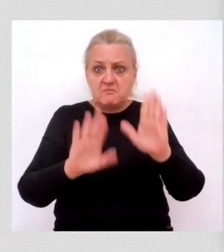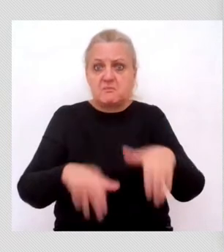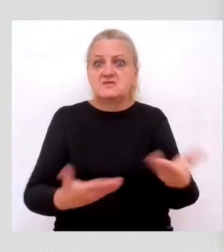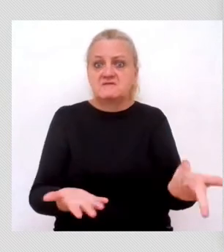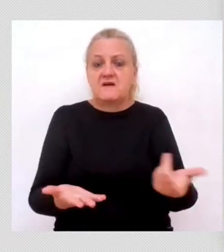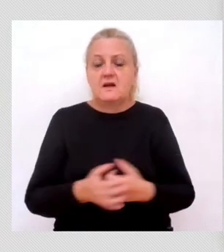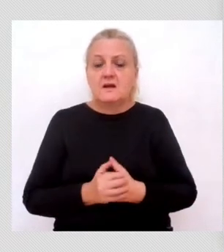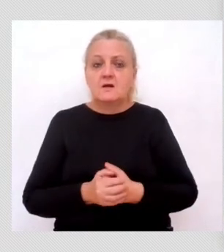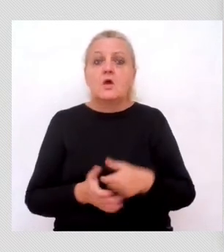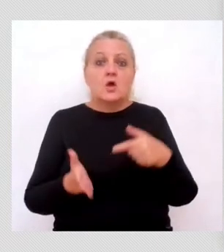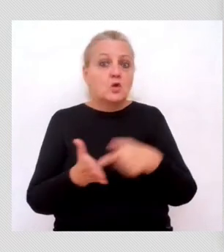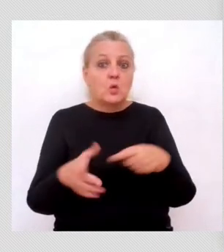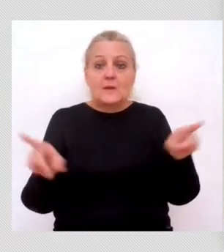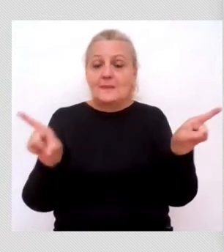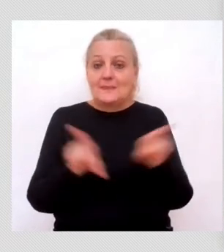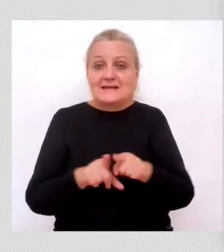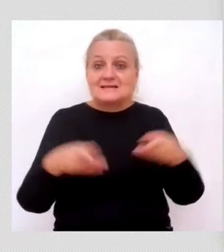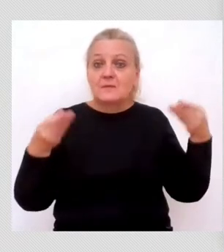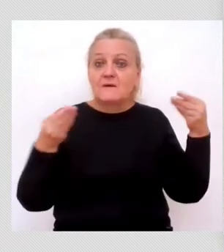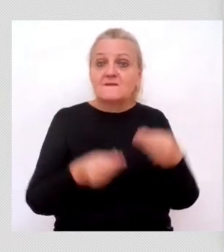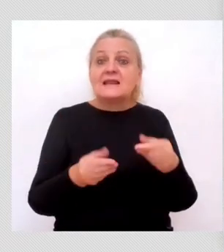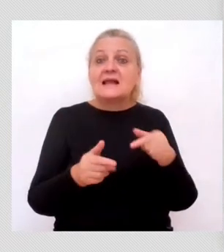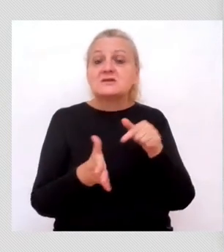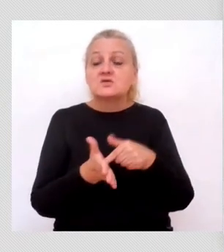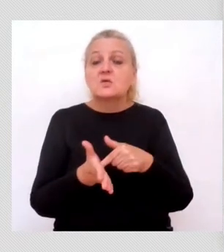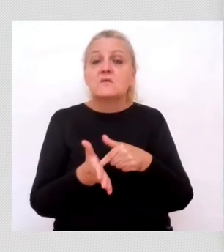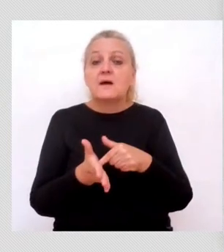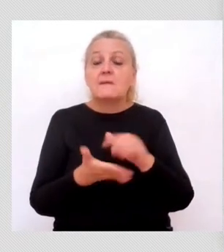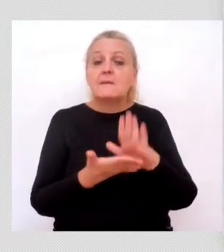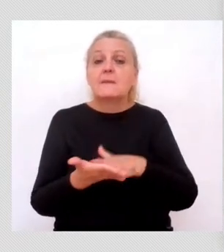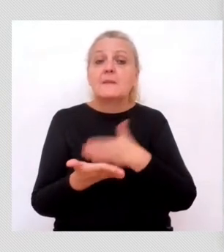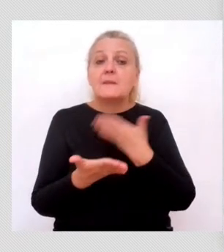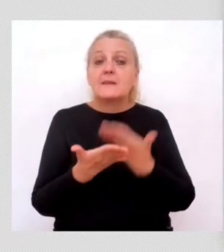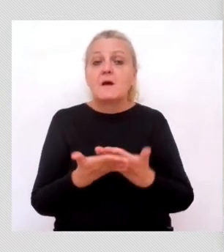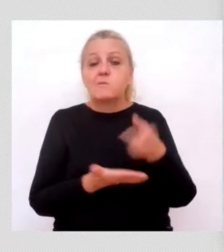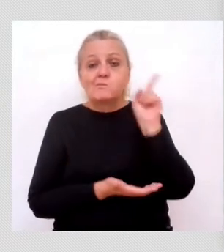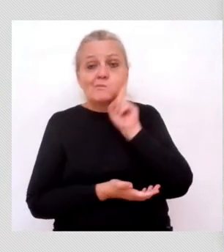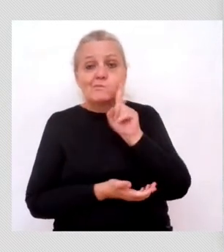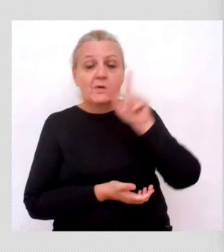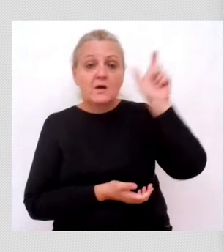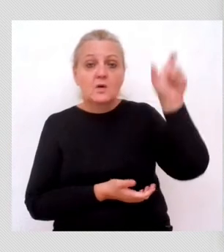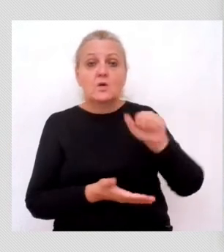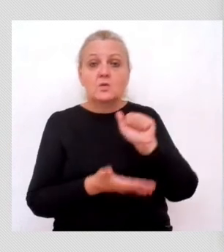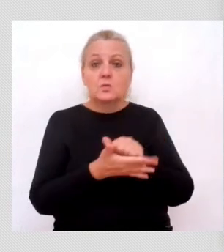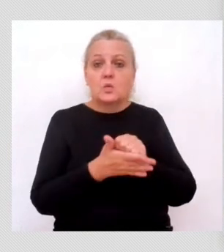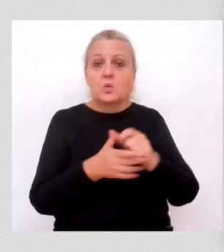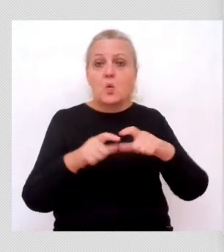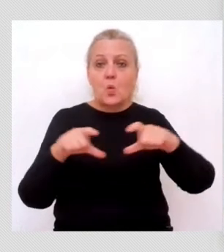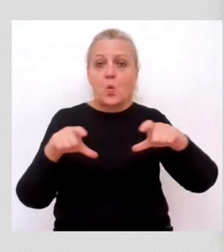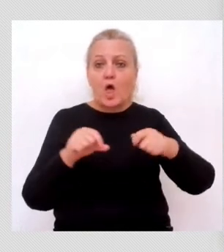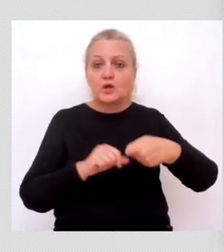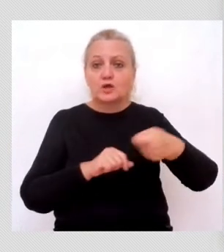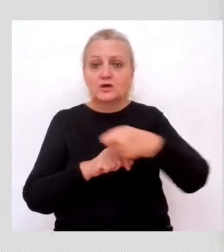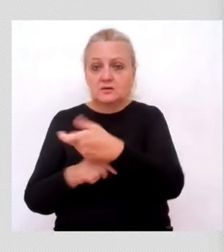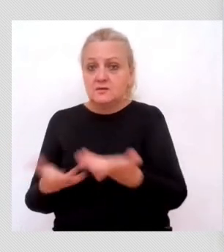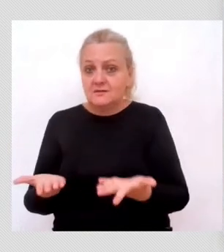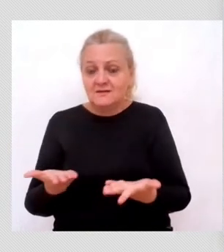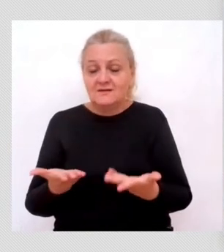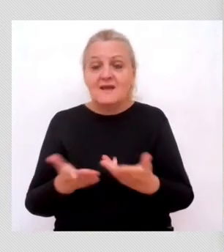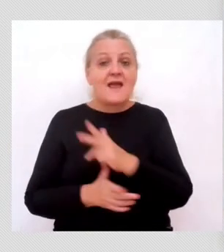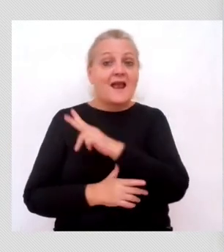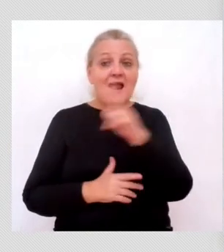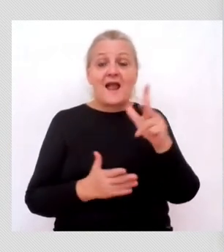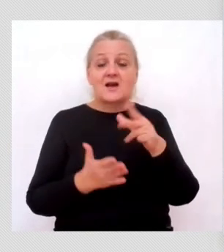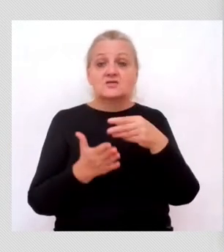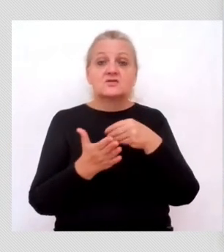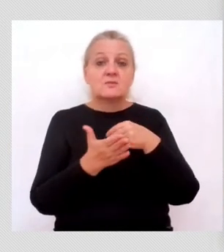To samo dotyczy zresztą finansowania przez na przykład takiego faceta, który drukuje ulotki. Wszyscy płacą za